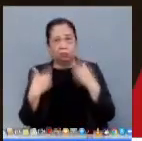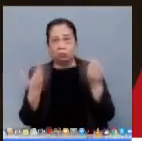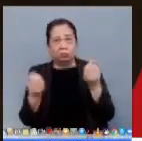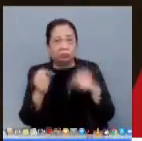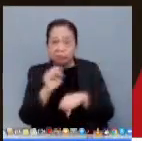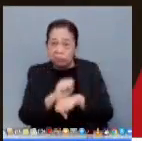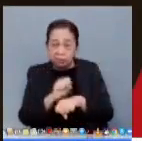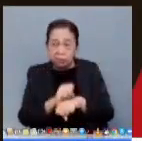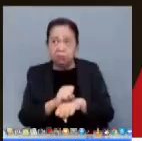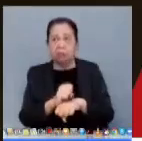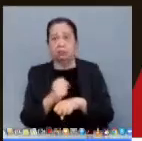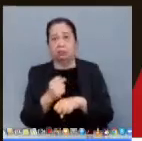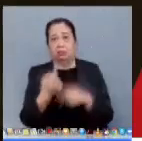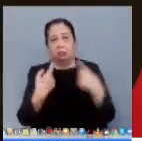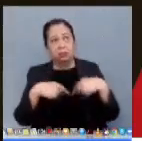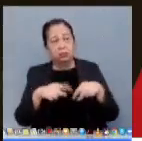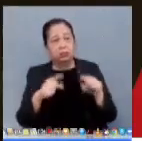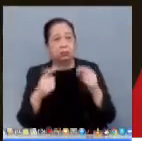Makapunta ko ng